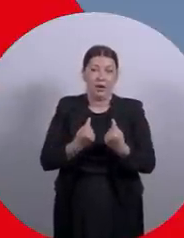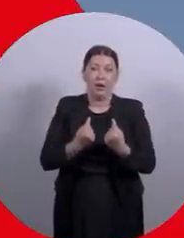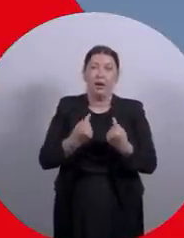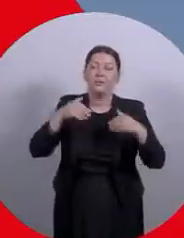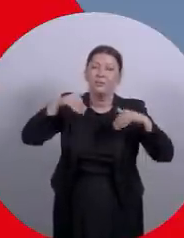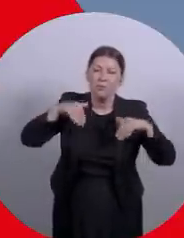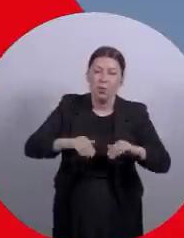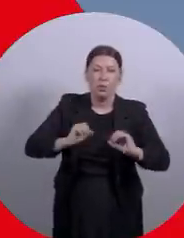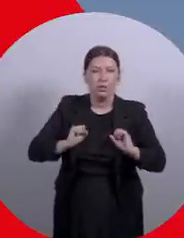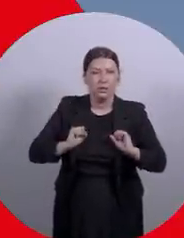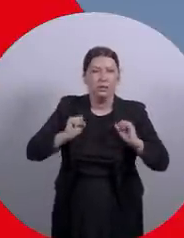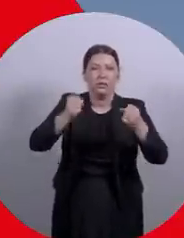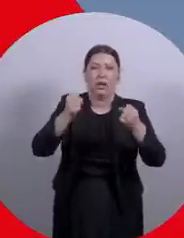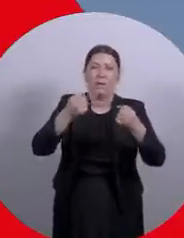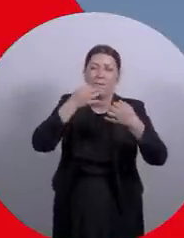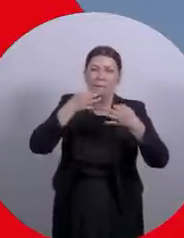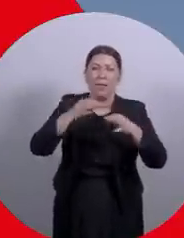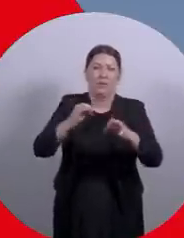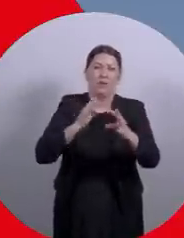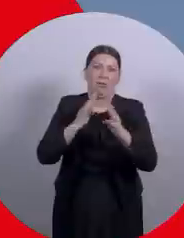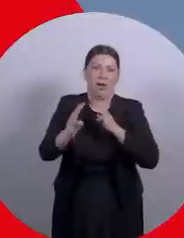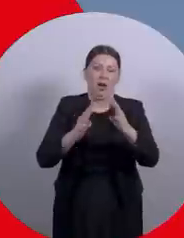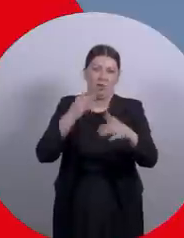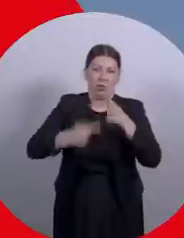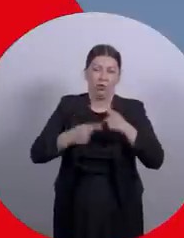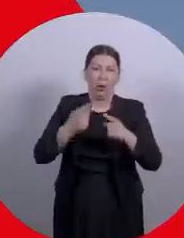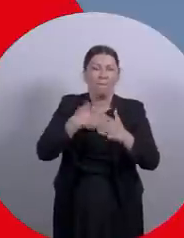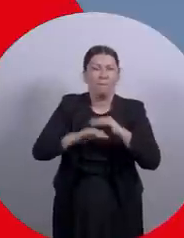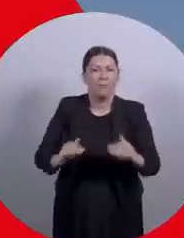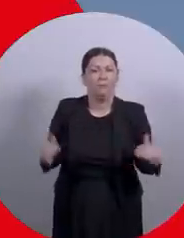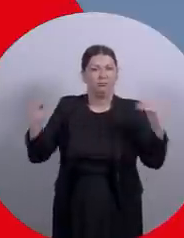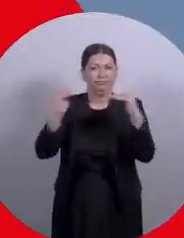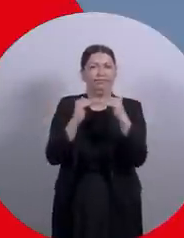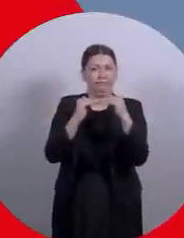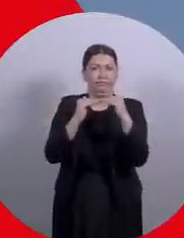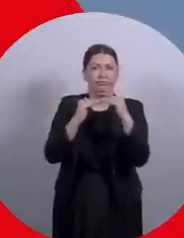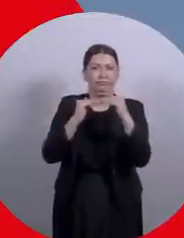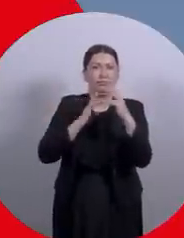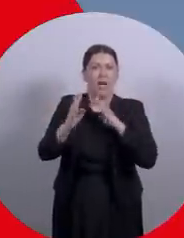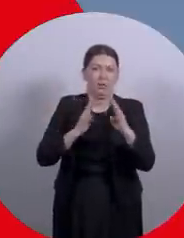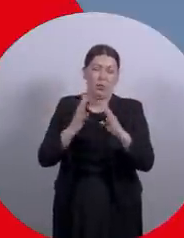Migrationspolitik zu machen eine faire Migrationspolitik zu machen